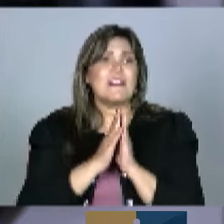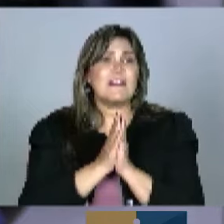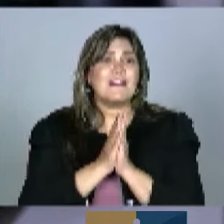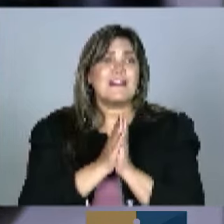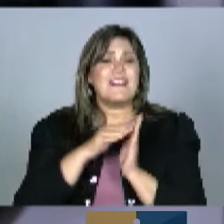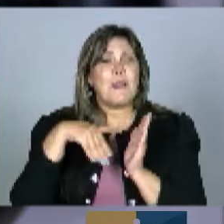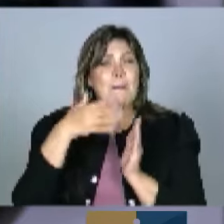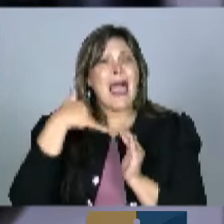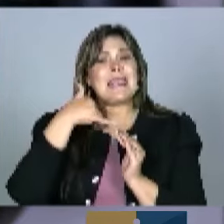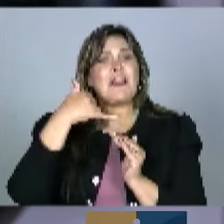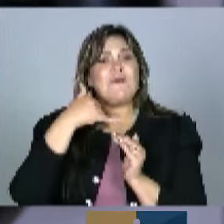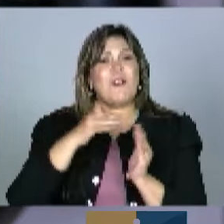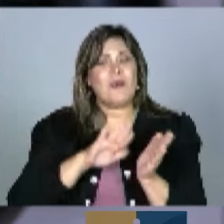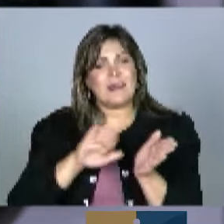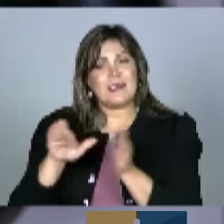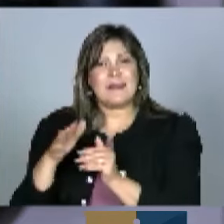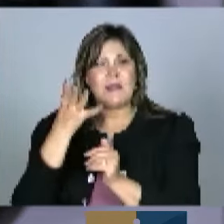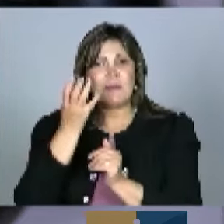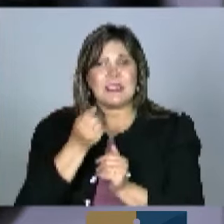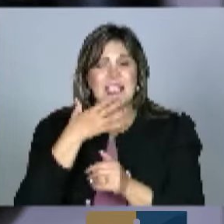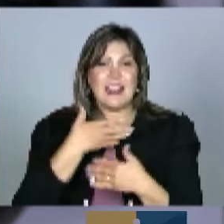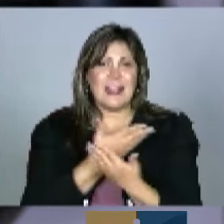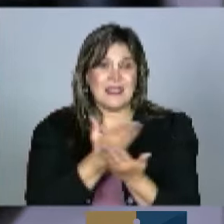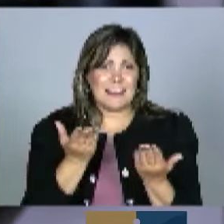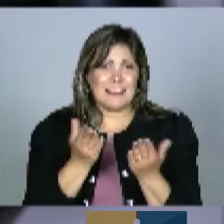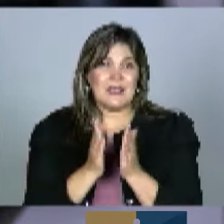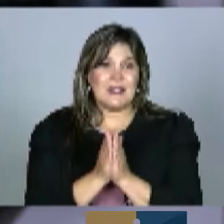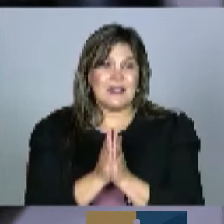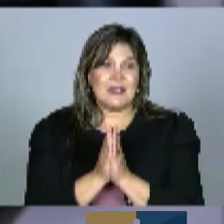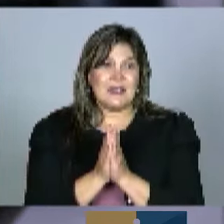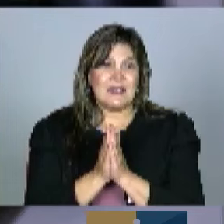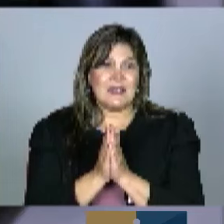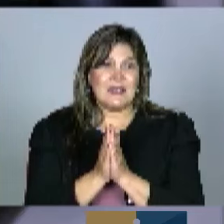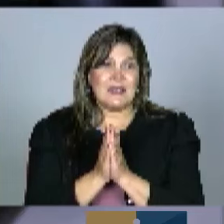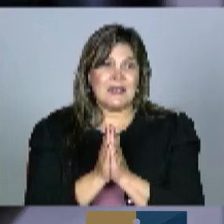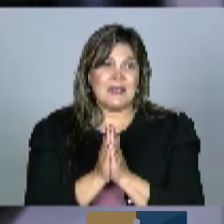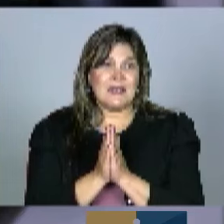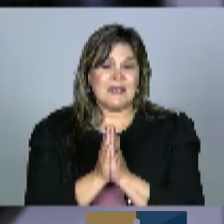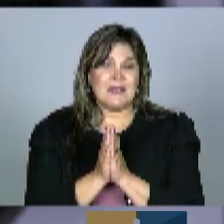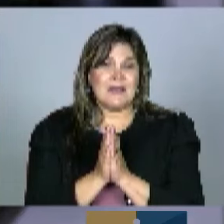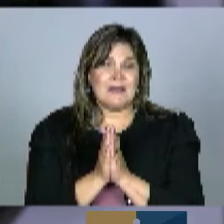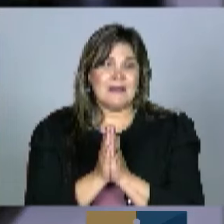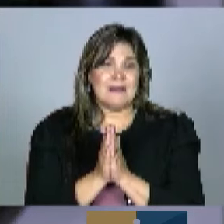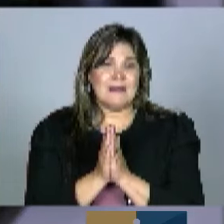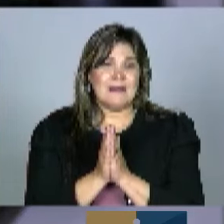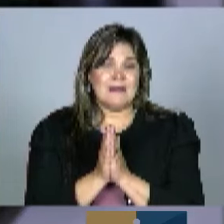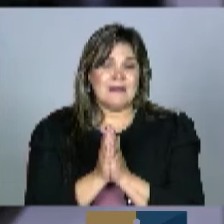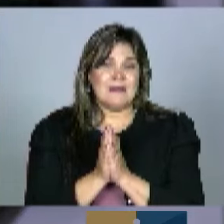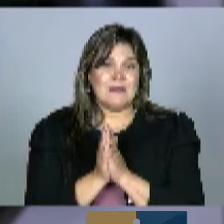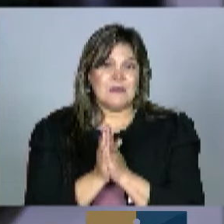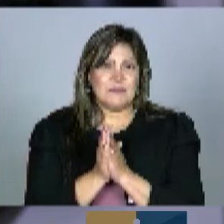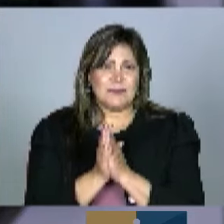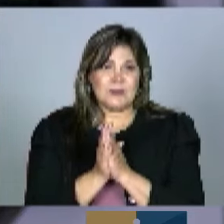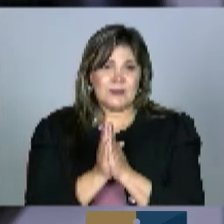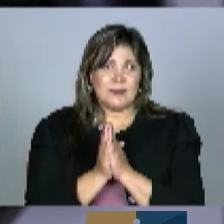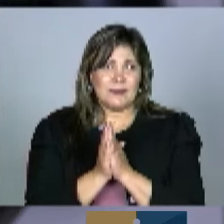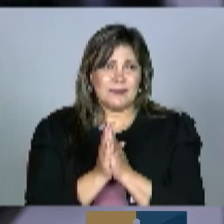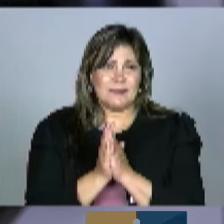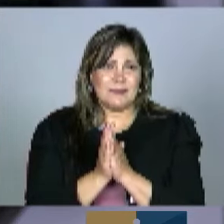الحلقه استاذ ثروت مساء الخير يا فندم استاذ ثروت